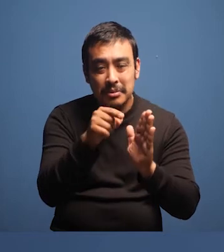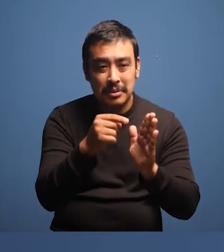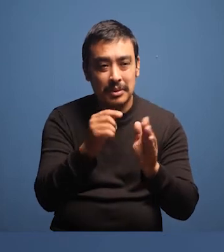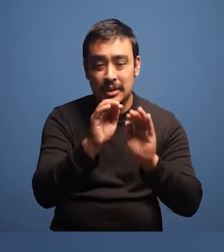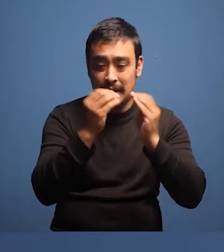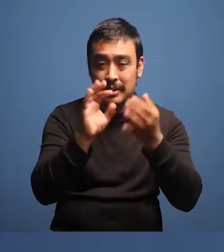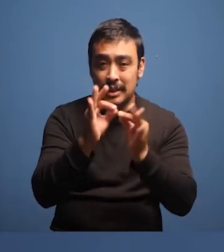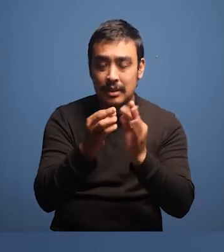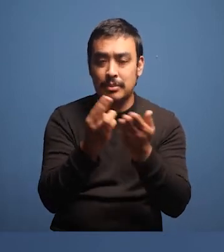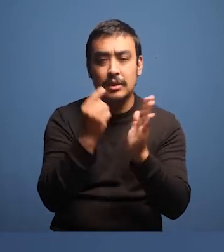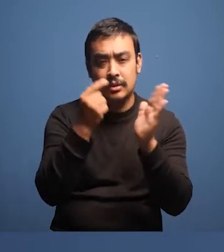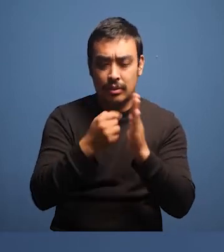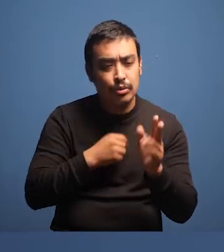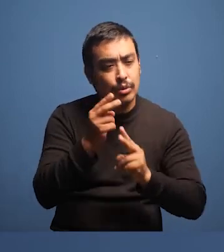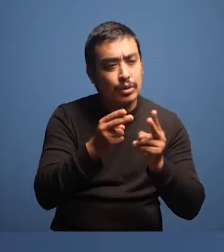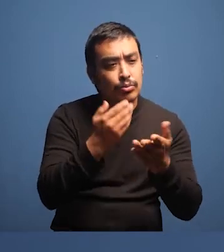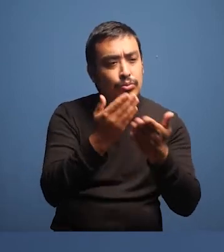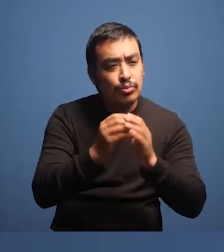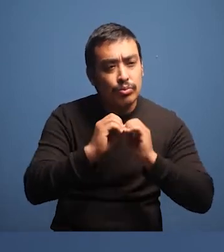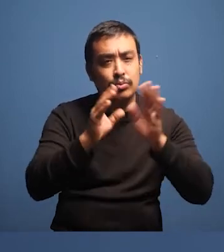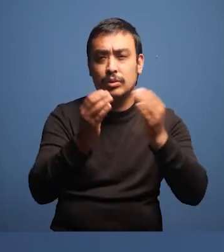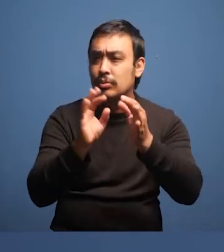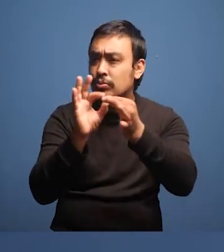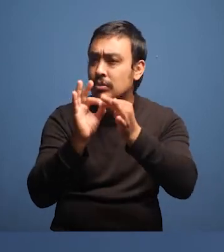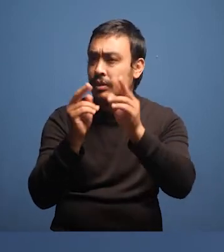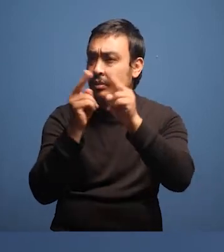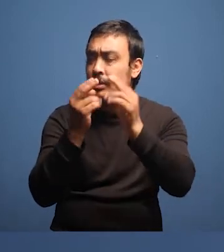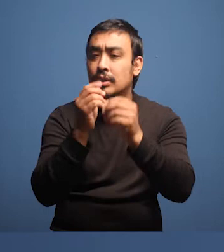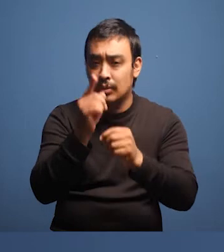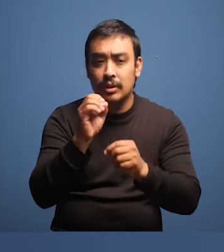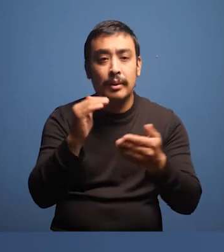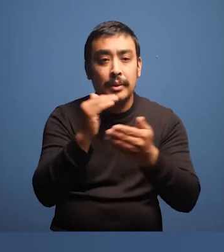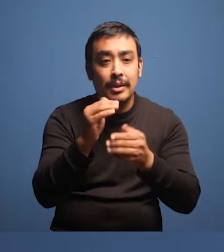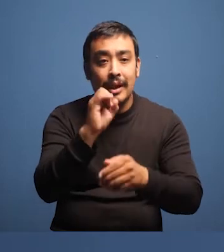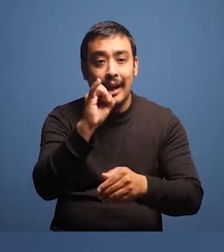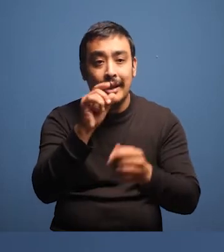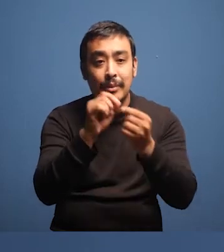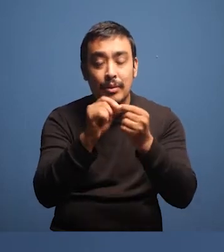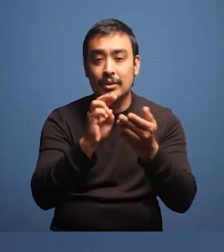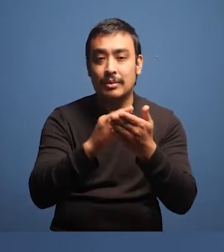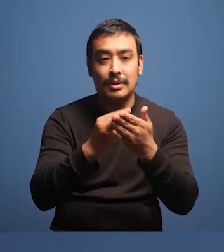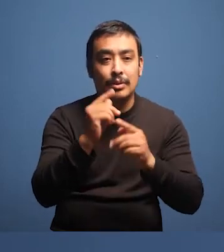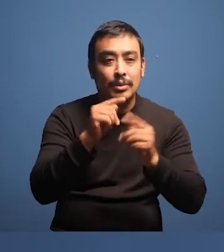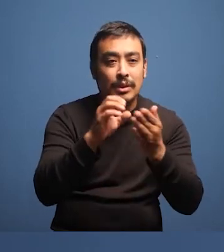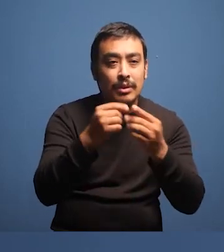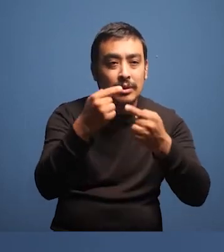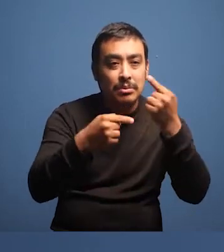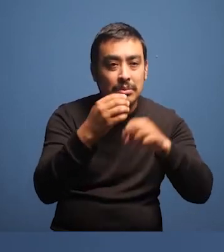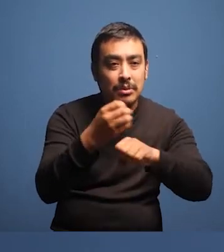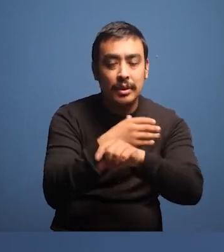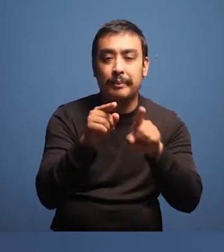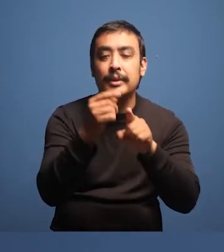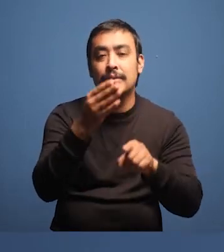मिडिया भनेको त्यही हो होइन, आफ्नो कुराहरू पब्लिक गर्ने, कनेक्ट गर्ने भनेको। अब यो बच्चाहरूकै आइडी क्रिएट गर्ने भनेको चाहिँ अब काहीँ न काहीँले नेगेटिभ इम्प्याक्टहरू पनि पारिरहेको